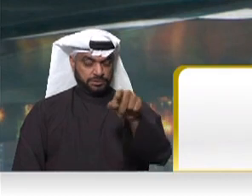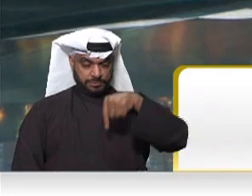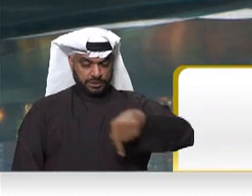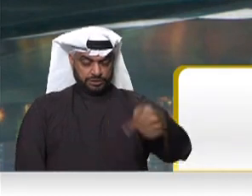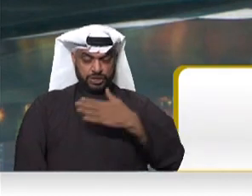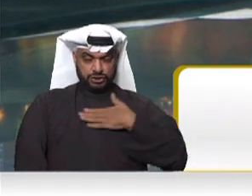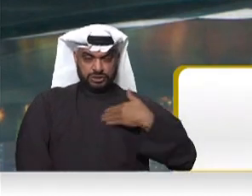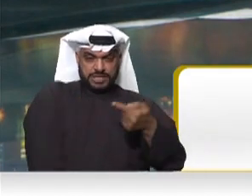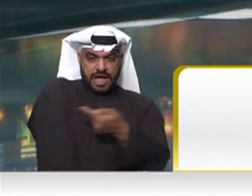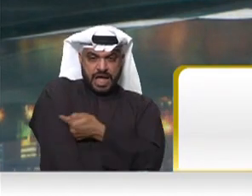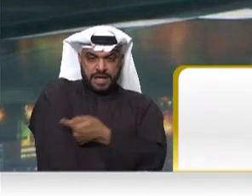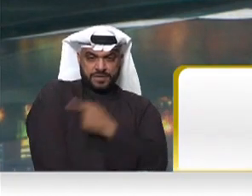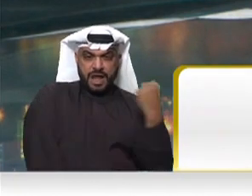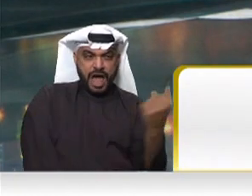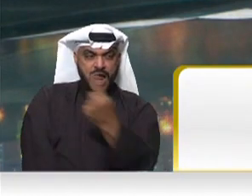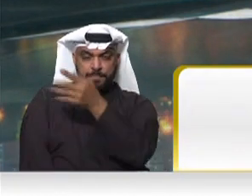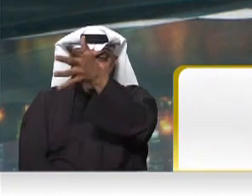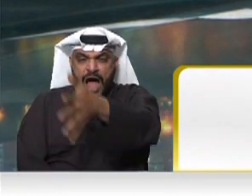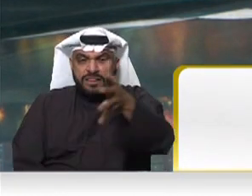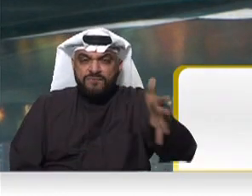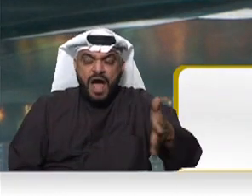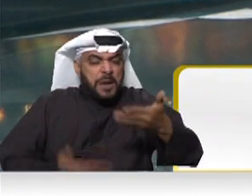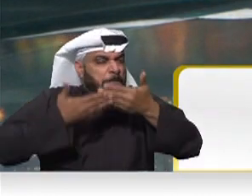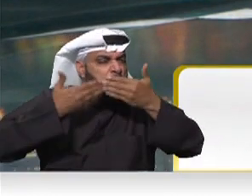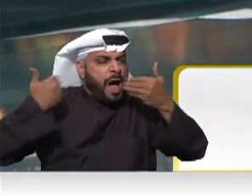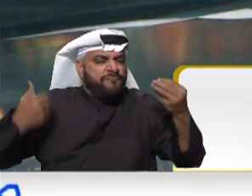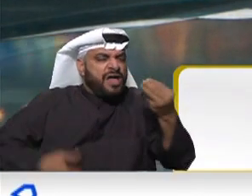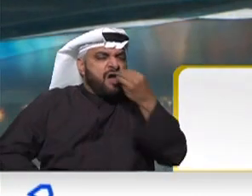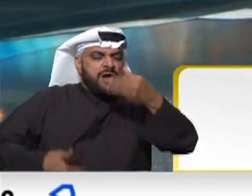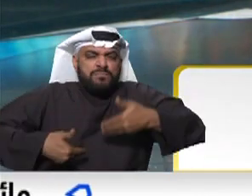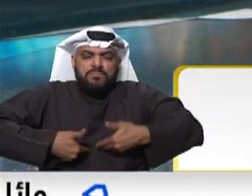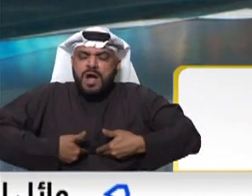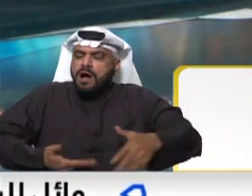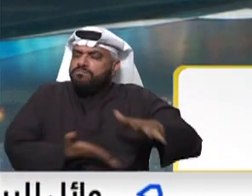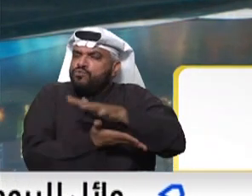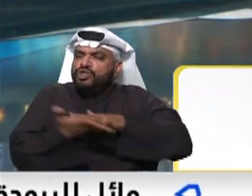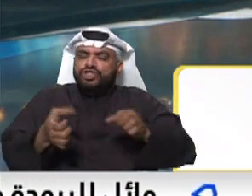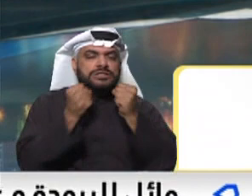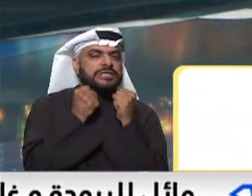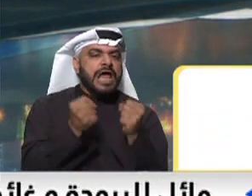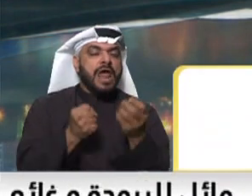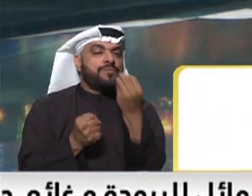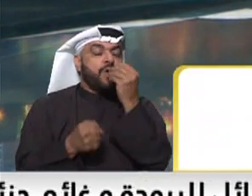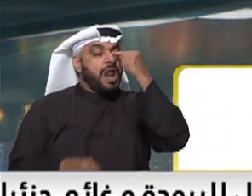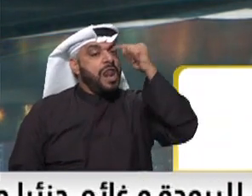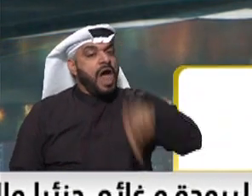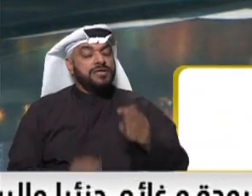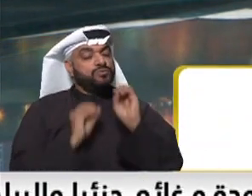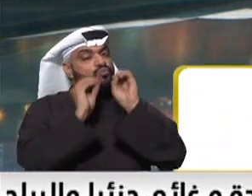اطفال قطاع غزه يعانون من سوء التغذيه ويحتاجون الى علاجات تغذويه